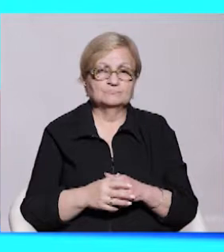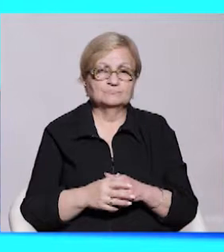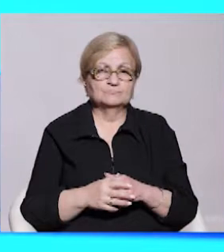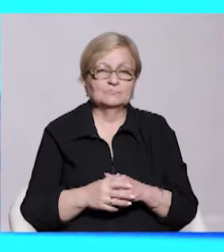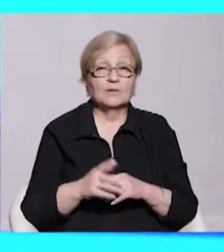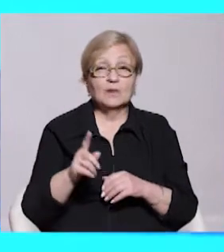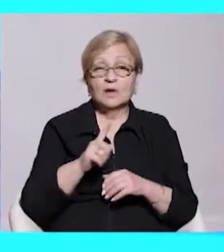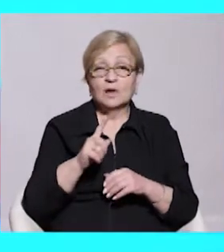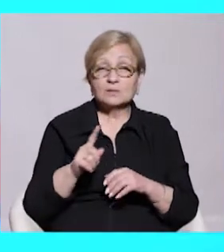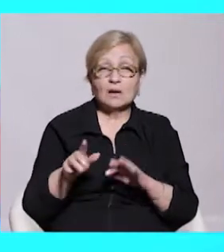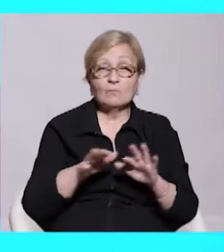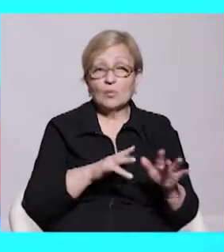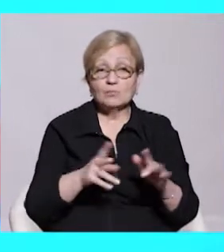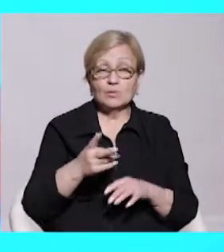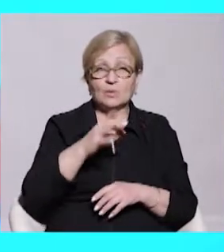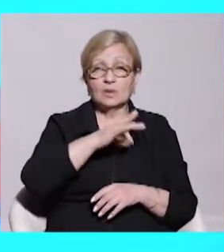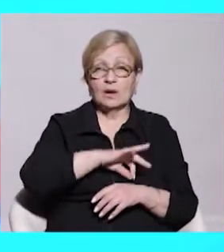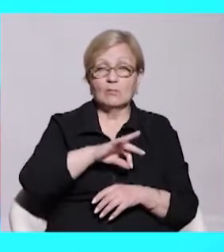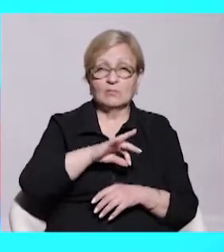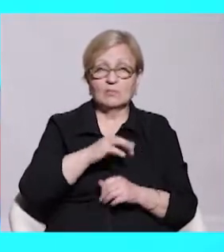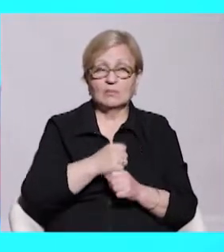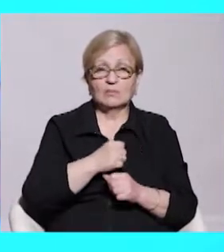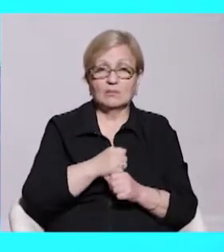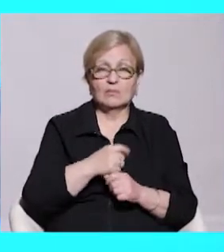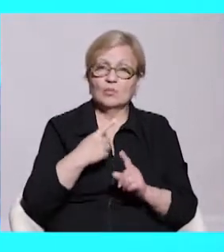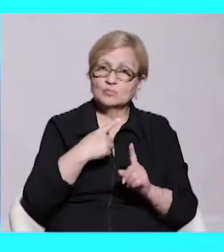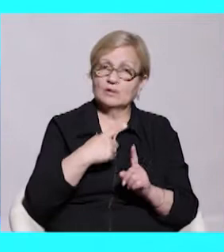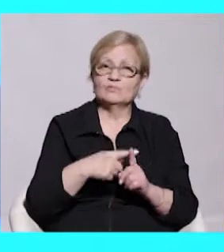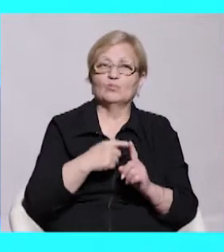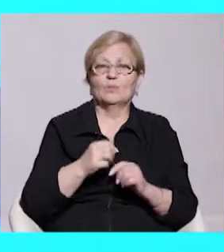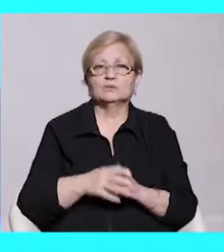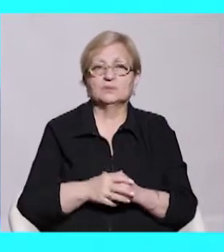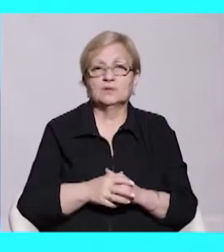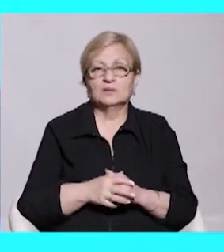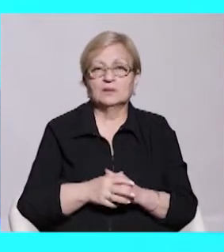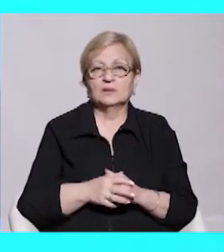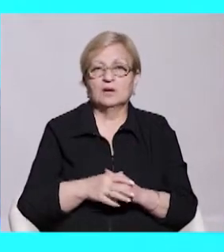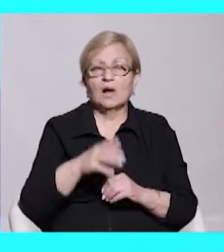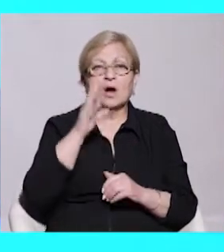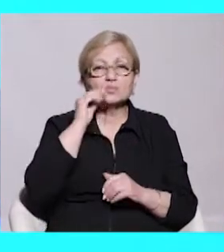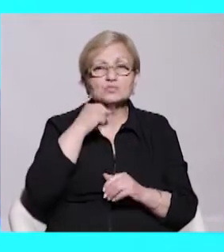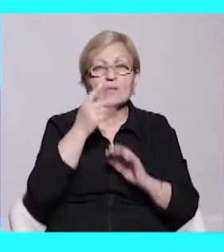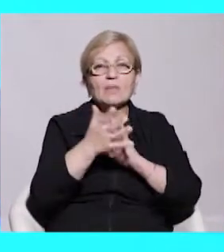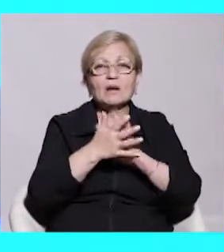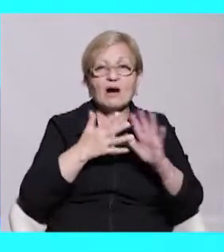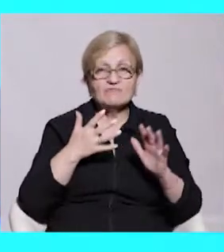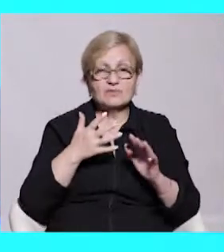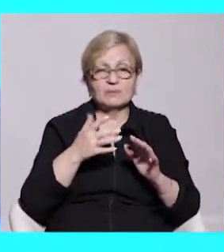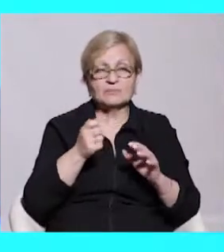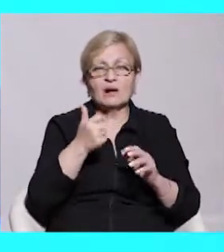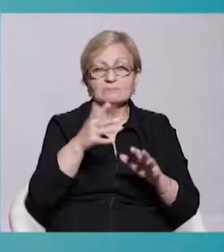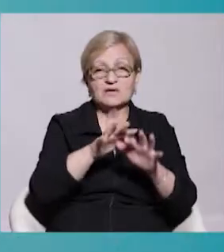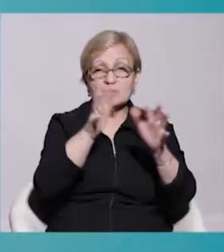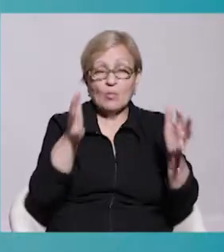რა მოქმედება უნდა გამოვიყენო, რომ გავარკვიო ეს? დიახ, მიმატება. როდესაც ამას გავარკვევ, უკვე რომ ეცოდინება